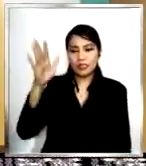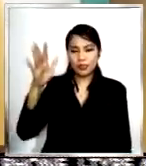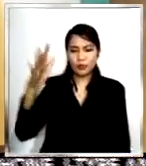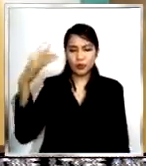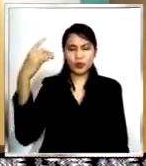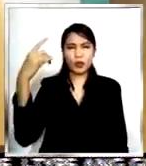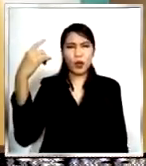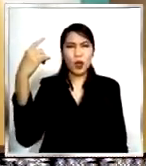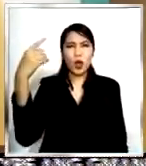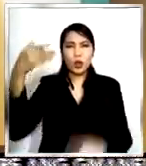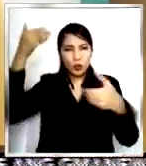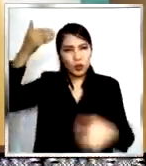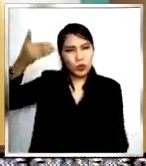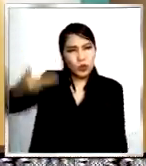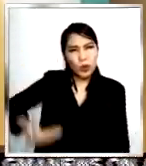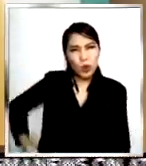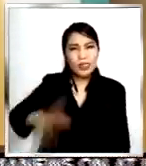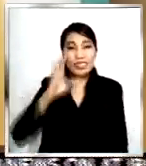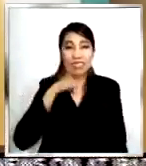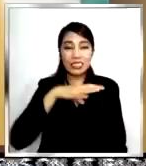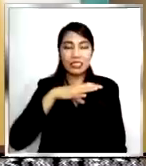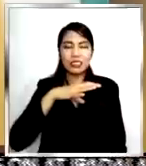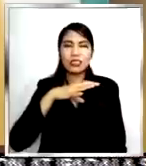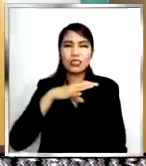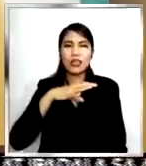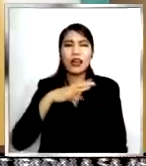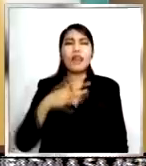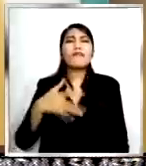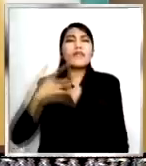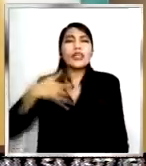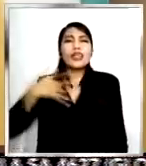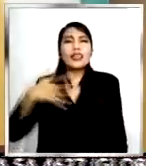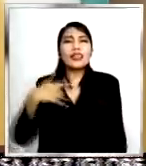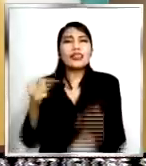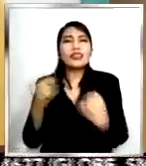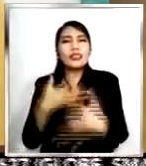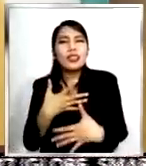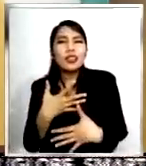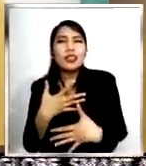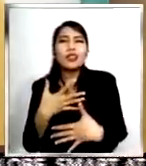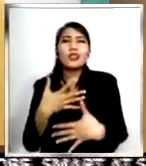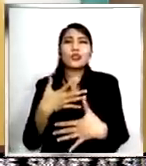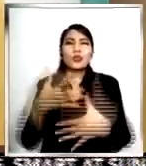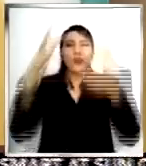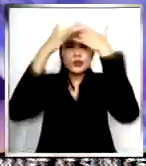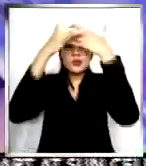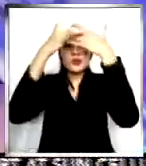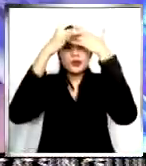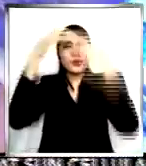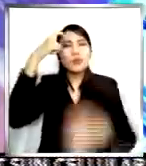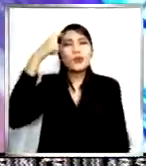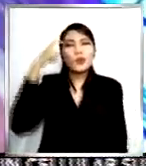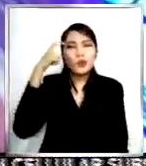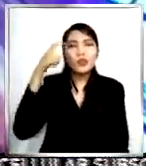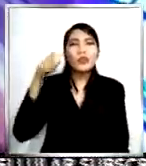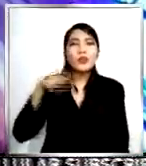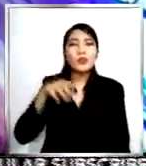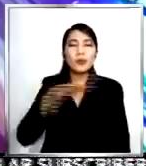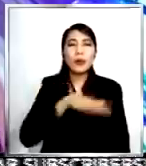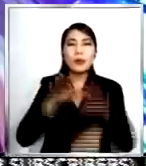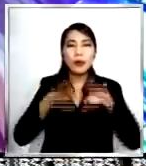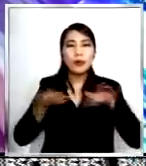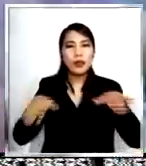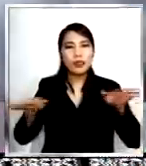yung sort of trauma na na-experience nila pag na-admit sila doon. Sa 22 pasyente